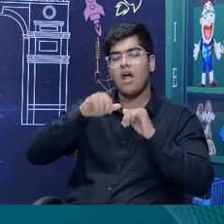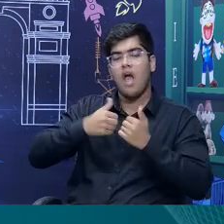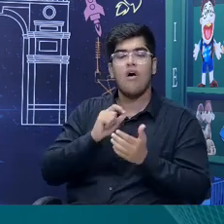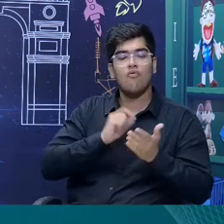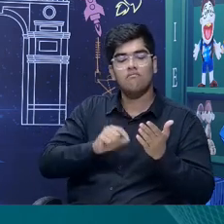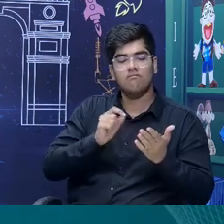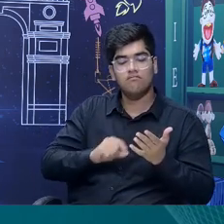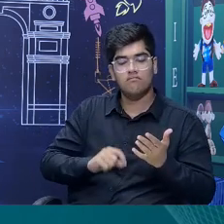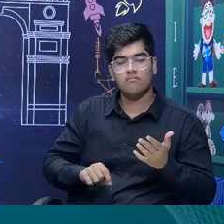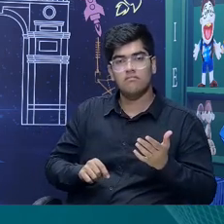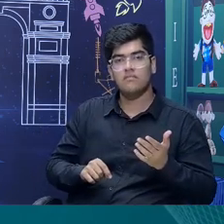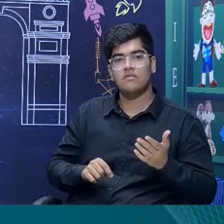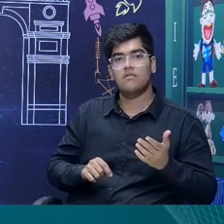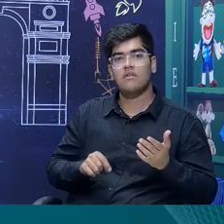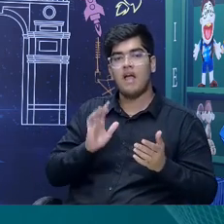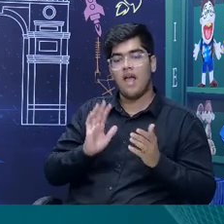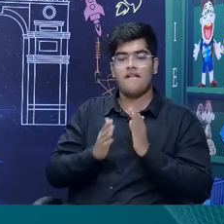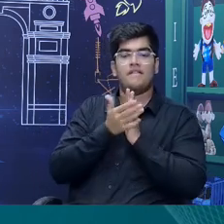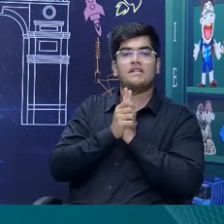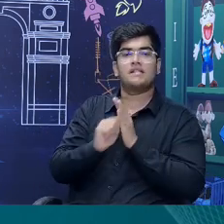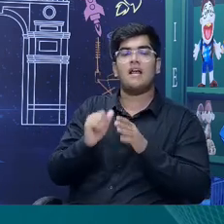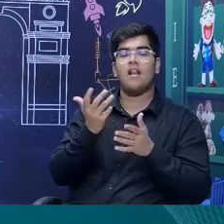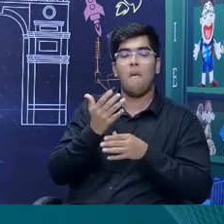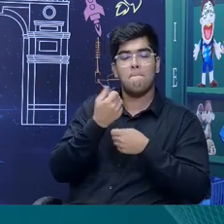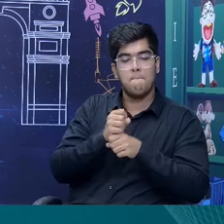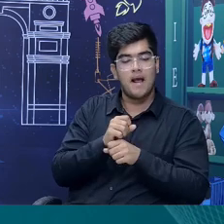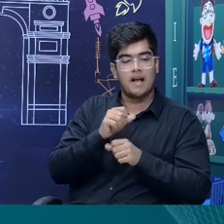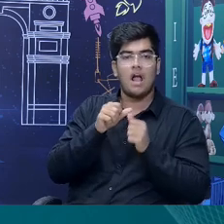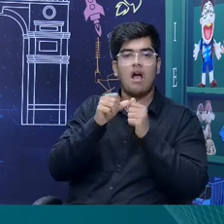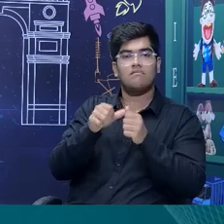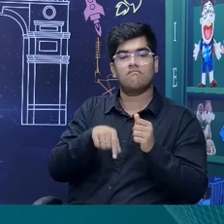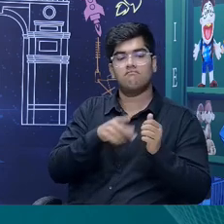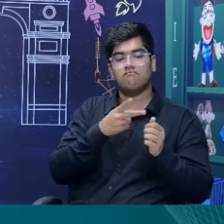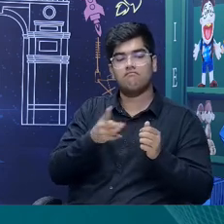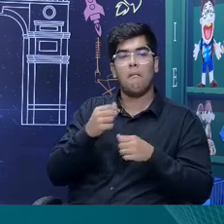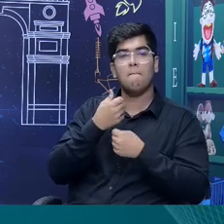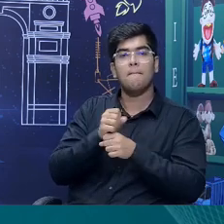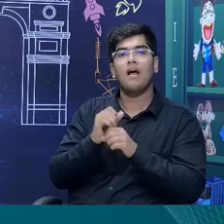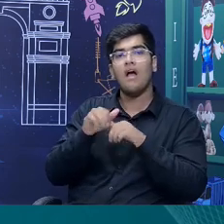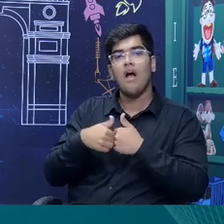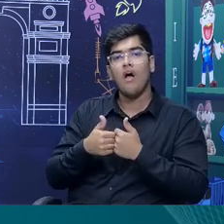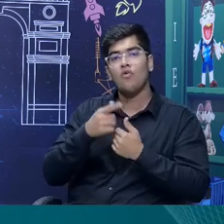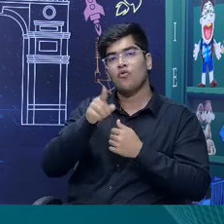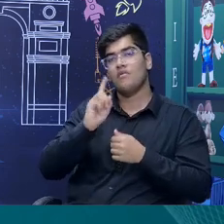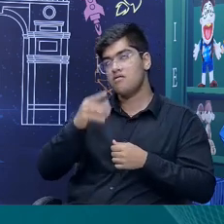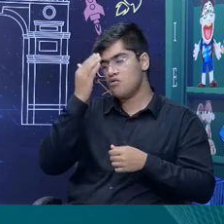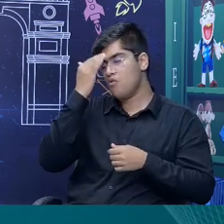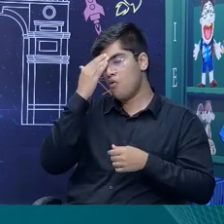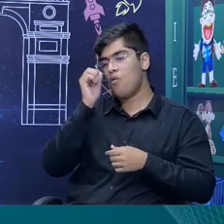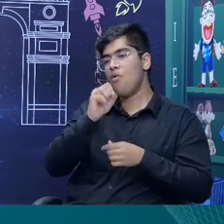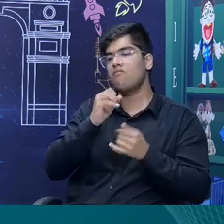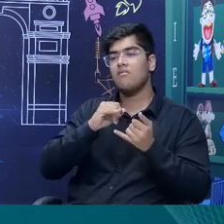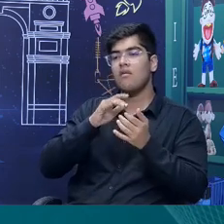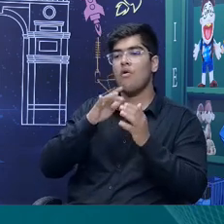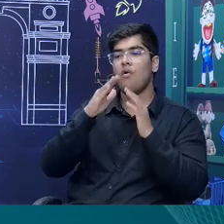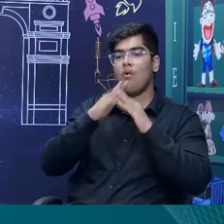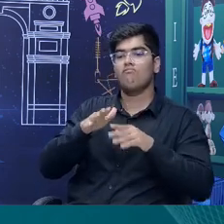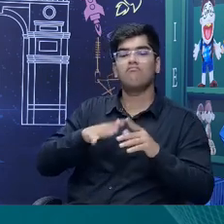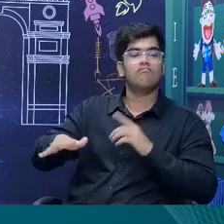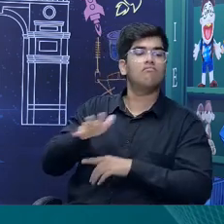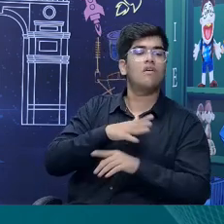ऑफ क्रिएटिंग और आंसर सो वे रीड योर टेक्स्ट बुक्स भी अवेयर की आपके आसपास क्या हो रहा है सिर्फ एक